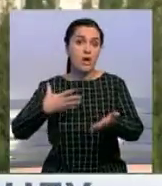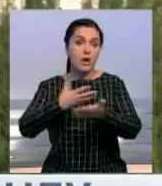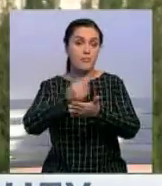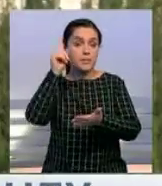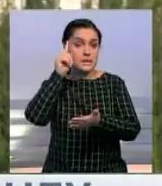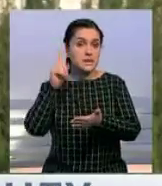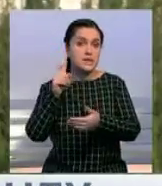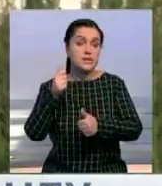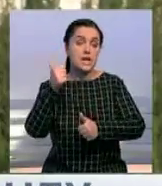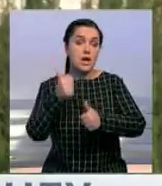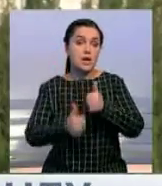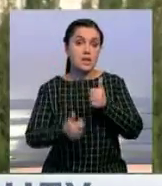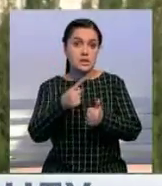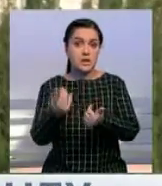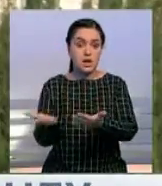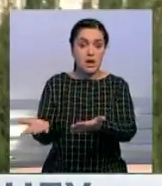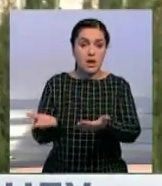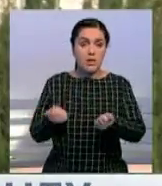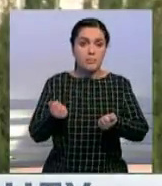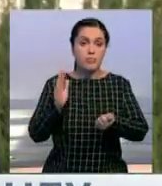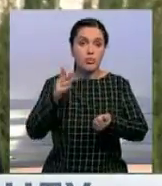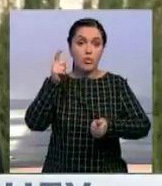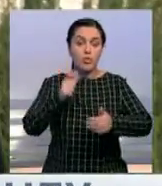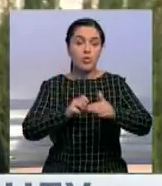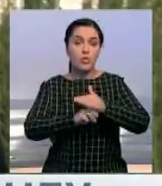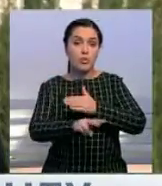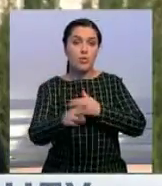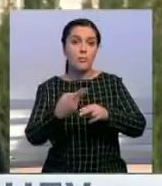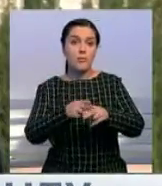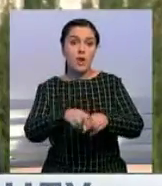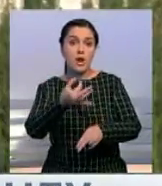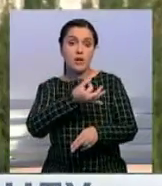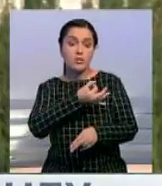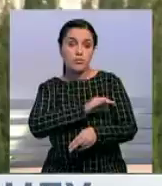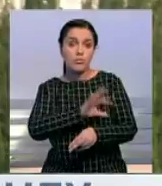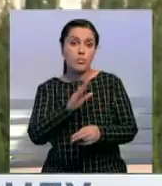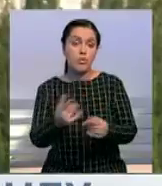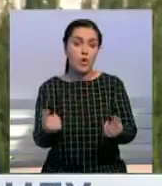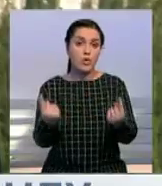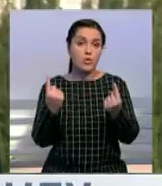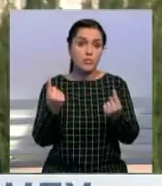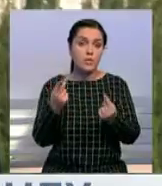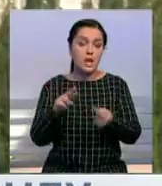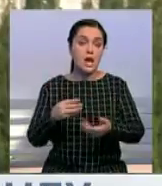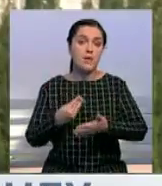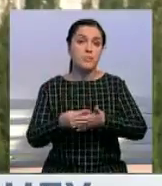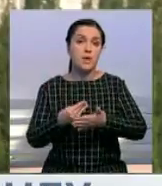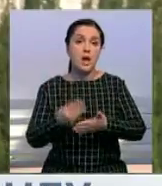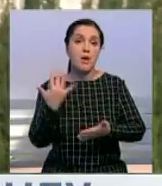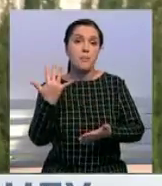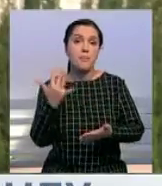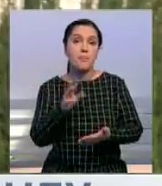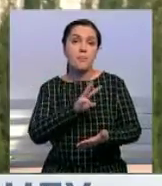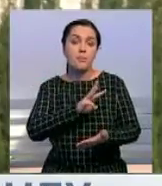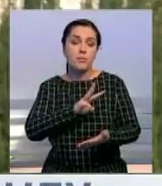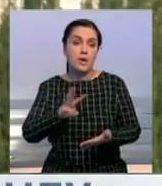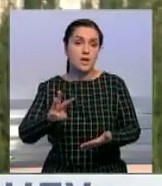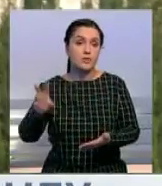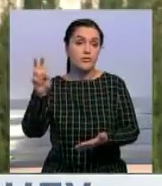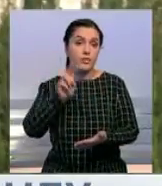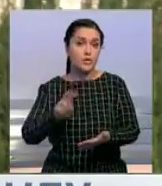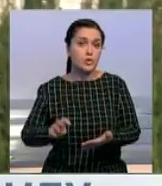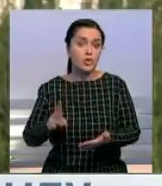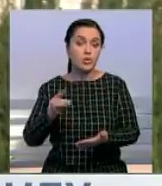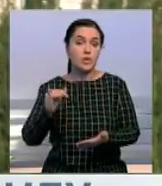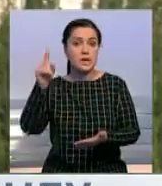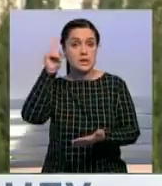Израиль за каждого принятого ею нелегала. Это принесет бедной стране колоссальный доход для бюджета – $50 миллионов. Но